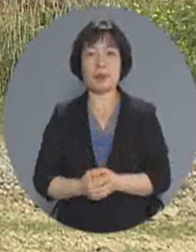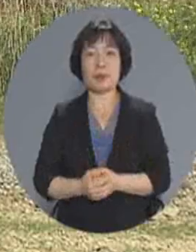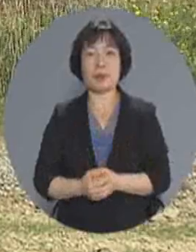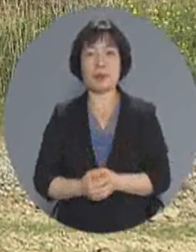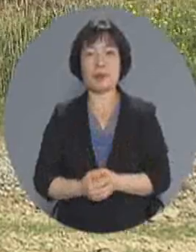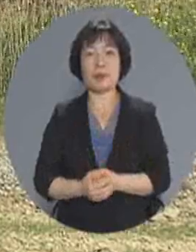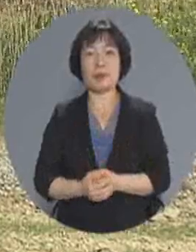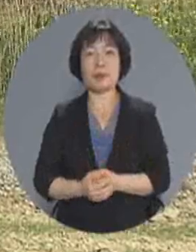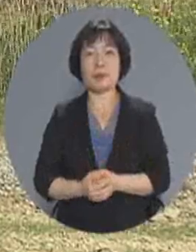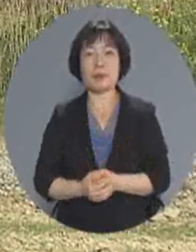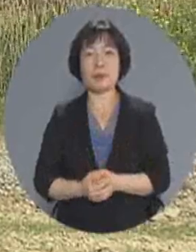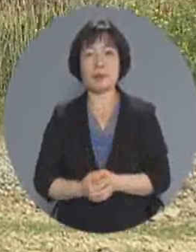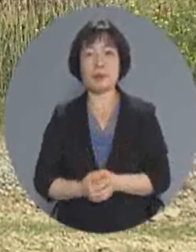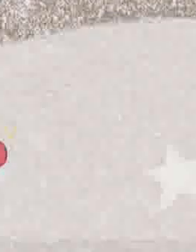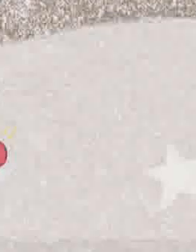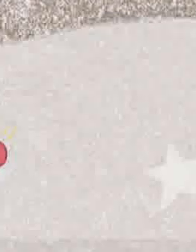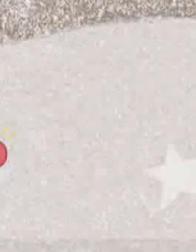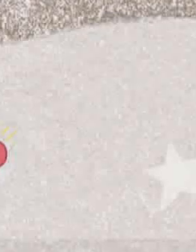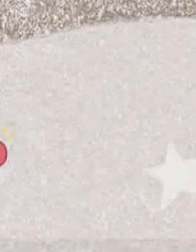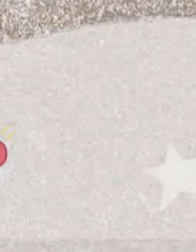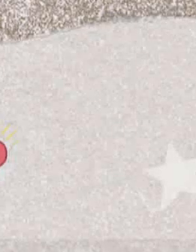뉴스 문현철입니다.